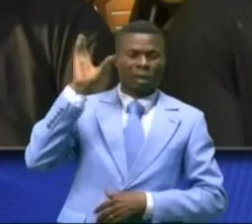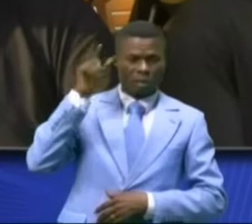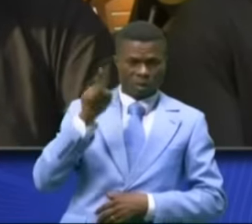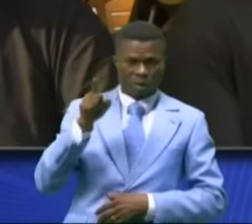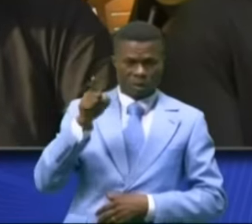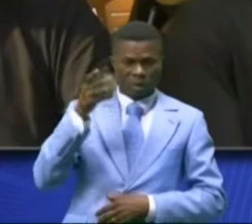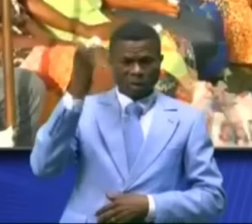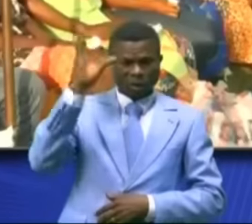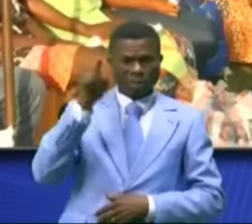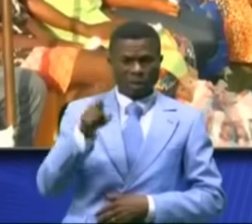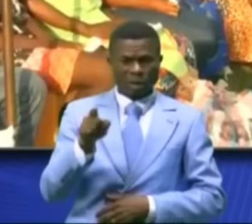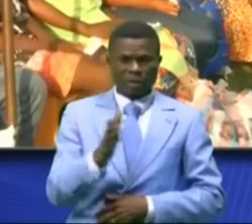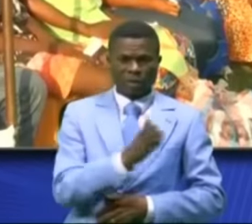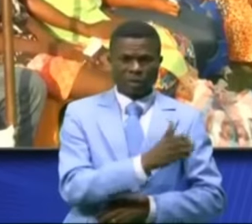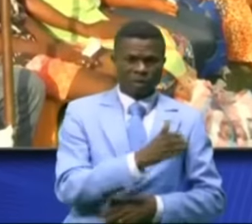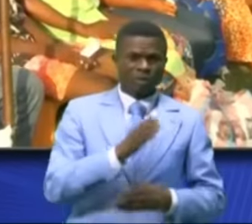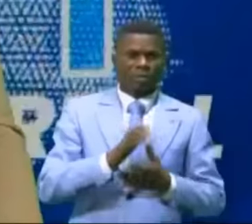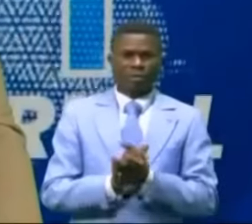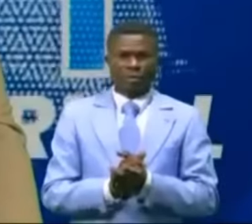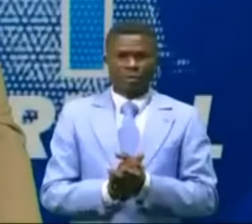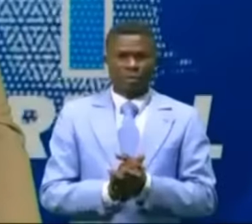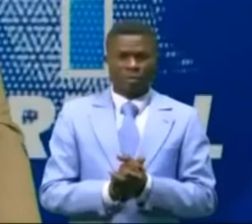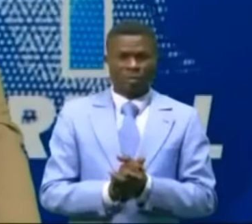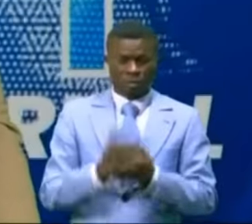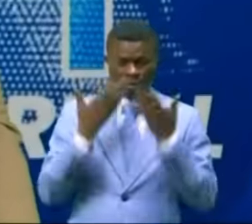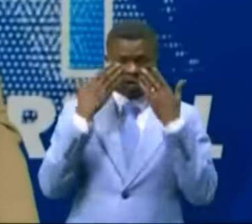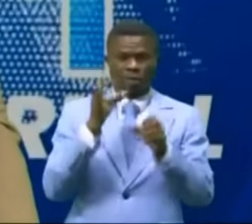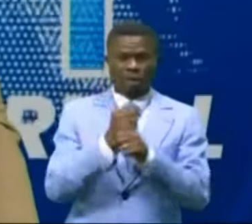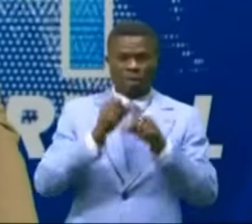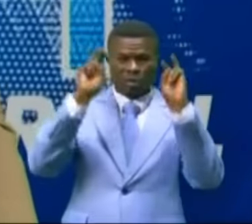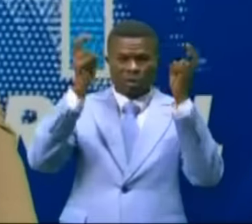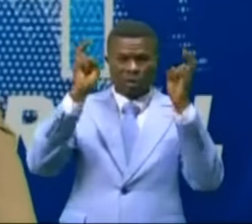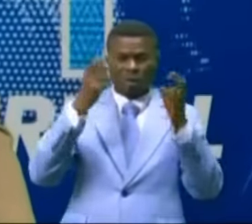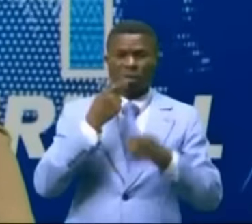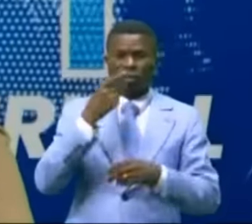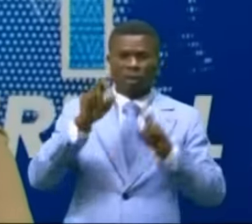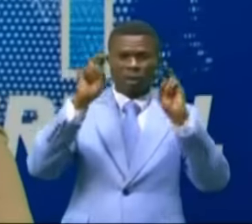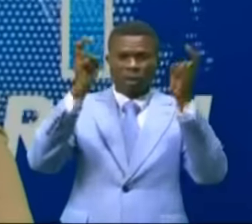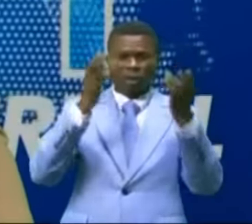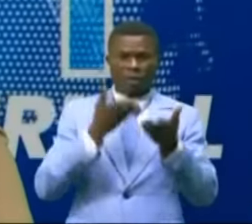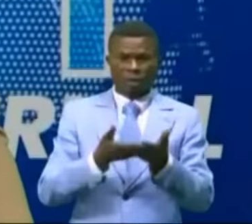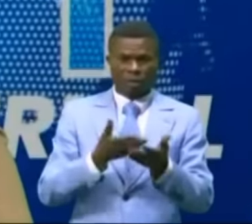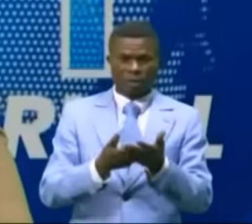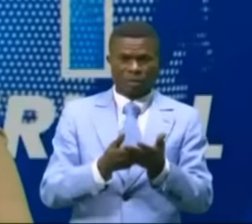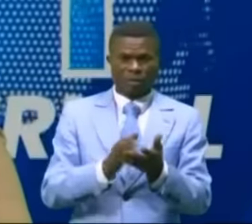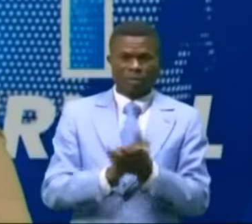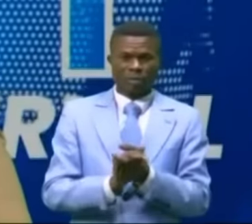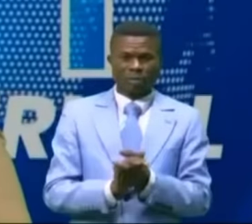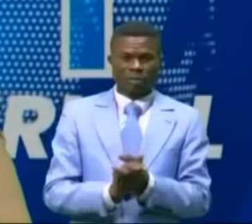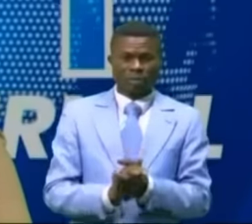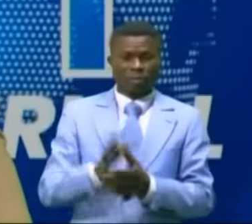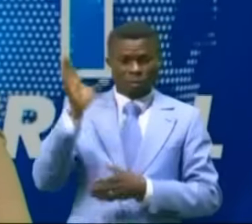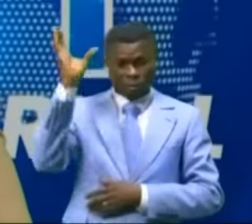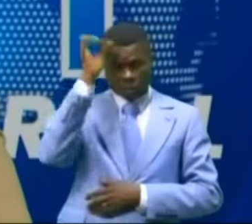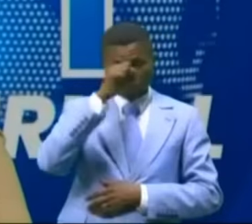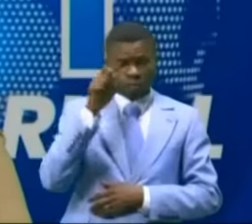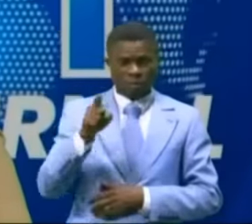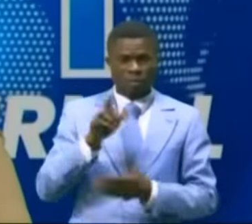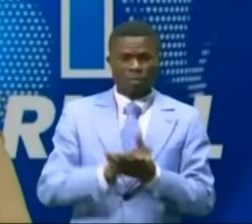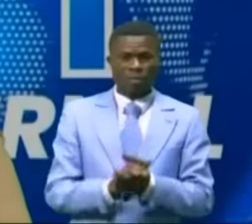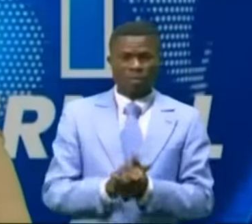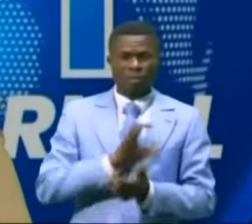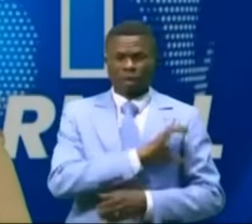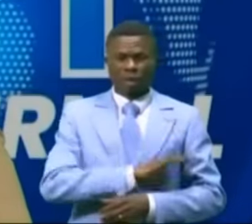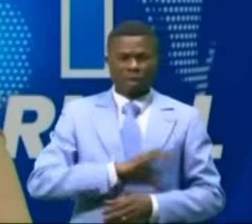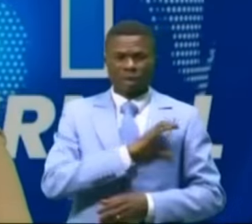cette institution. Voilà, et comme je l'ai dit dans les titres, j'ai noté d'elle un